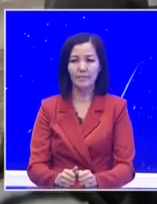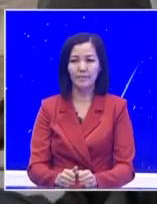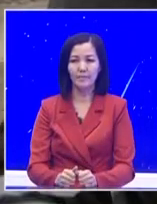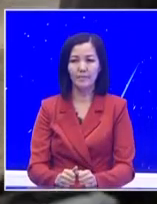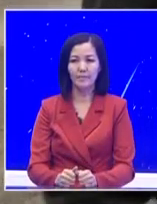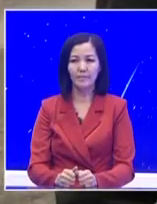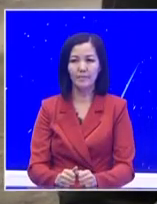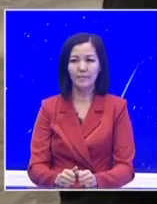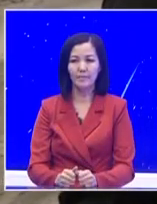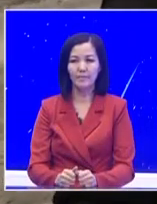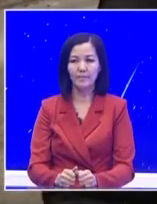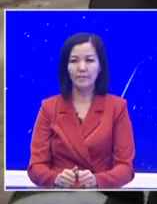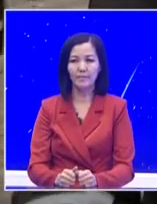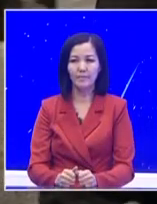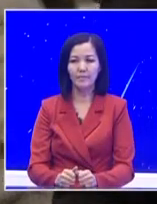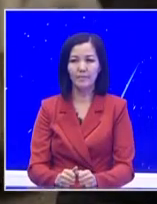Мына жерден түсінді.